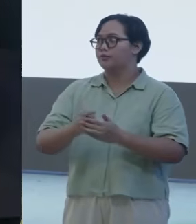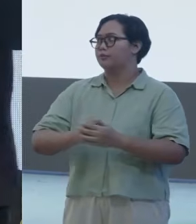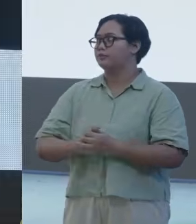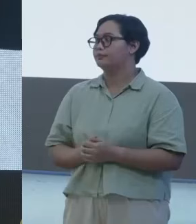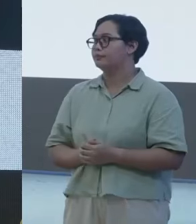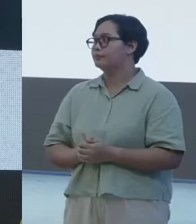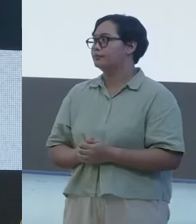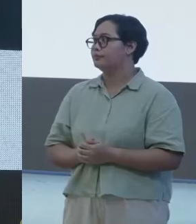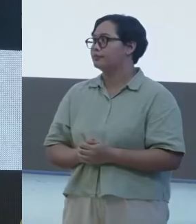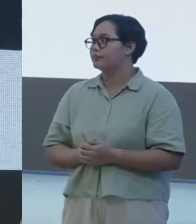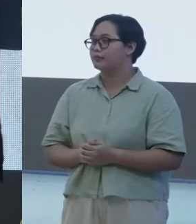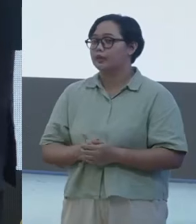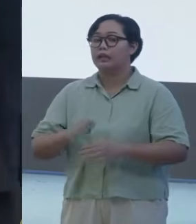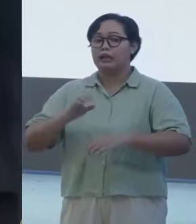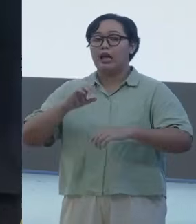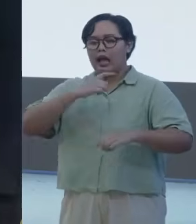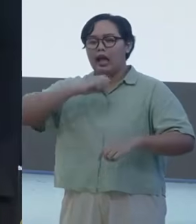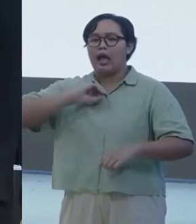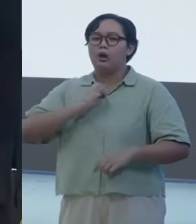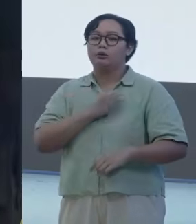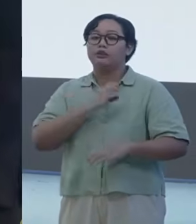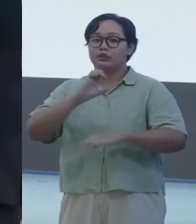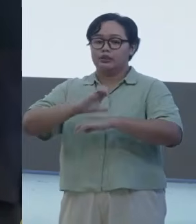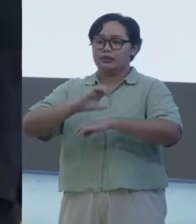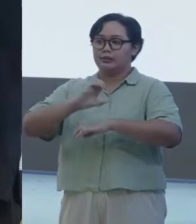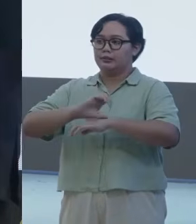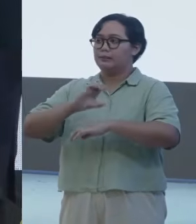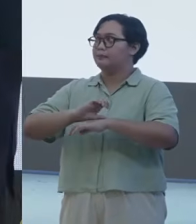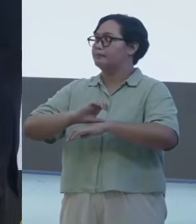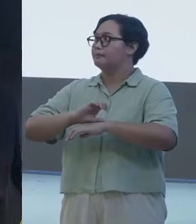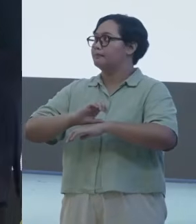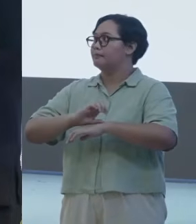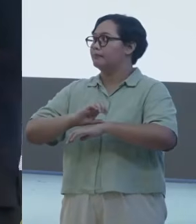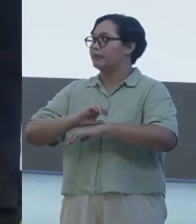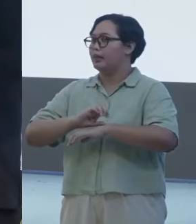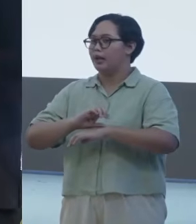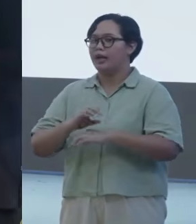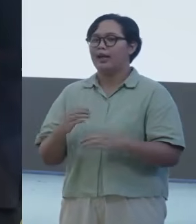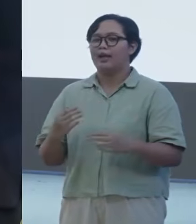truth. Kaya in church natin, habang kami ay may hininga,